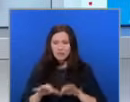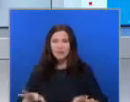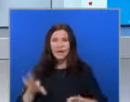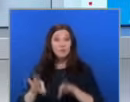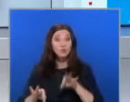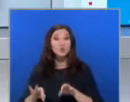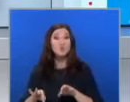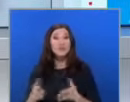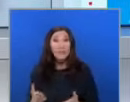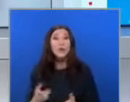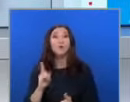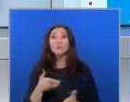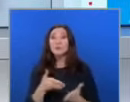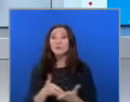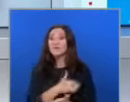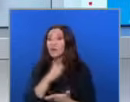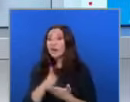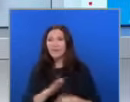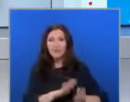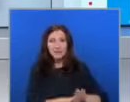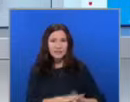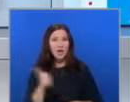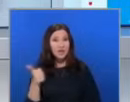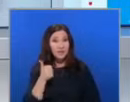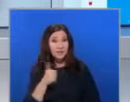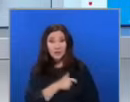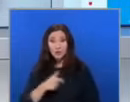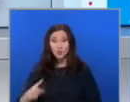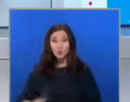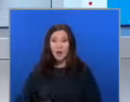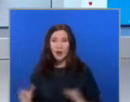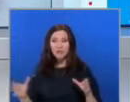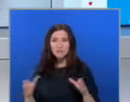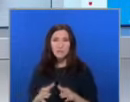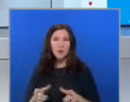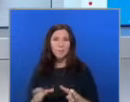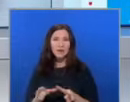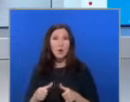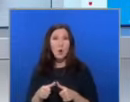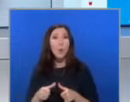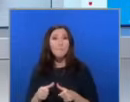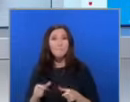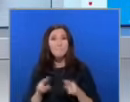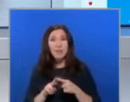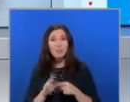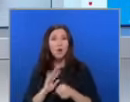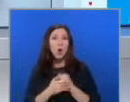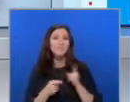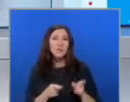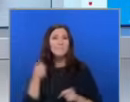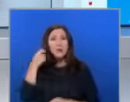гласове на избирателите, които са против крайната десница. Лидерът на национален сбор Марин Лю Пен дори обвини Макрон, че